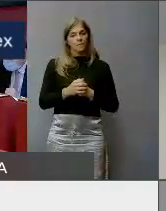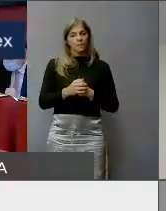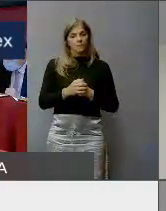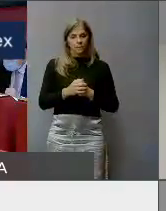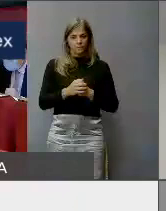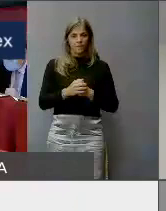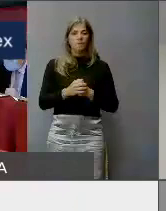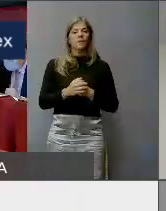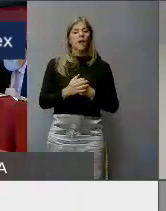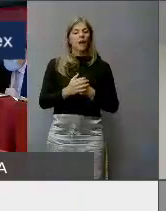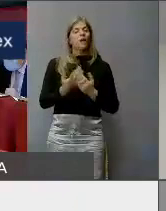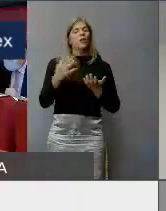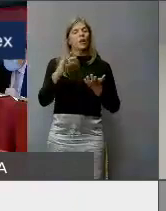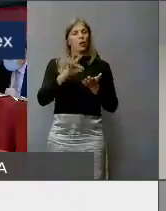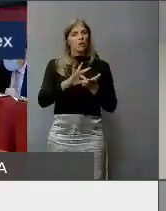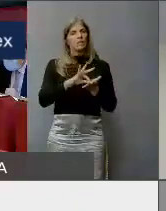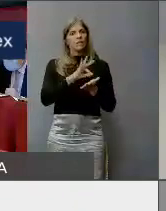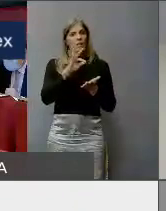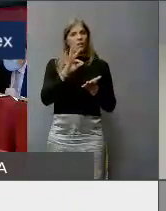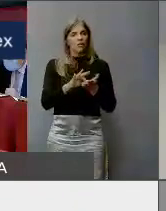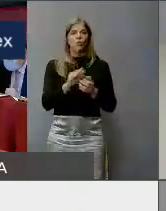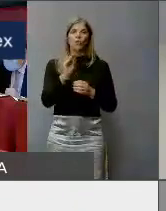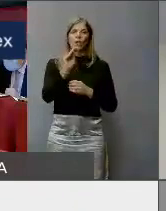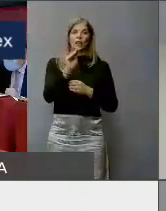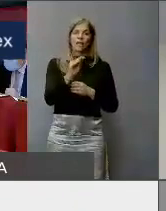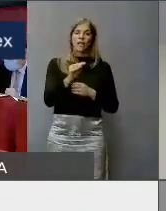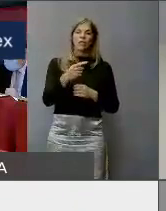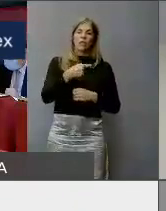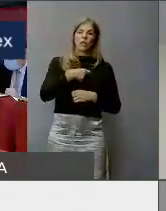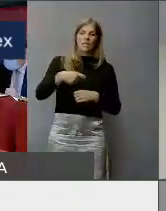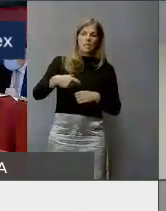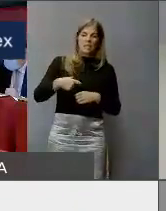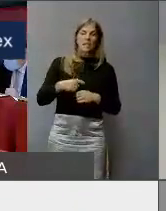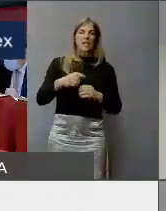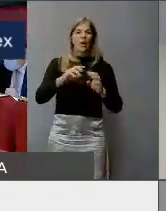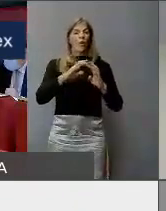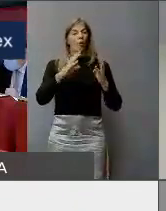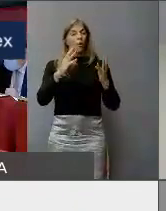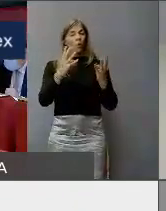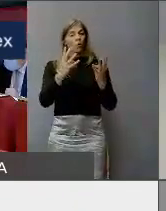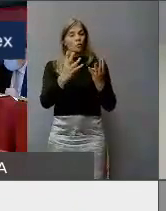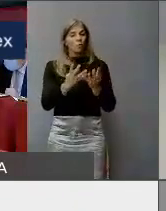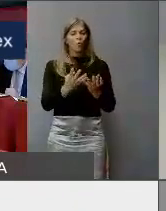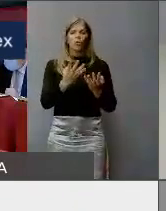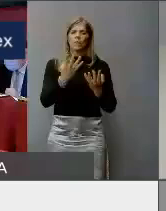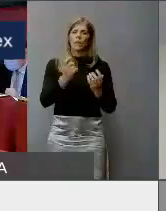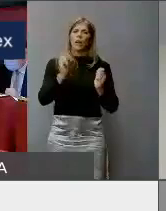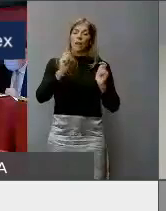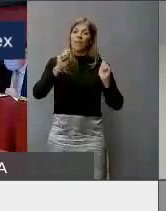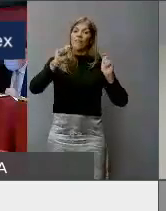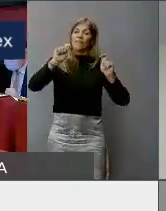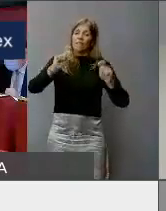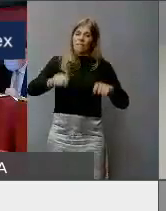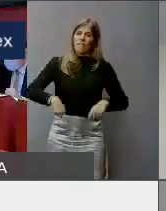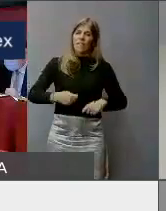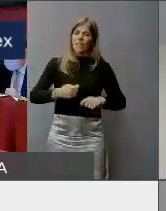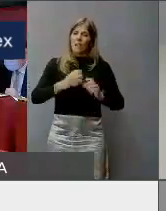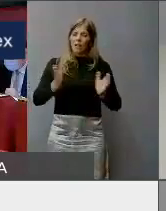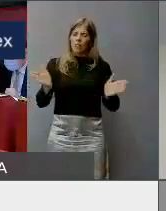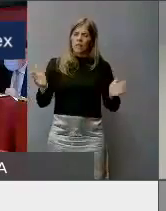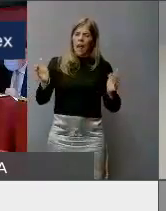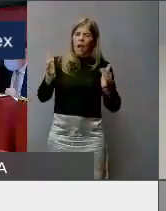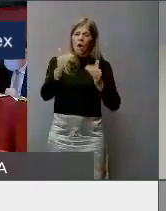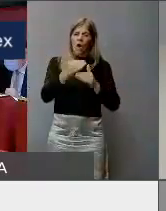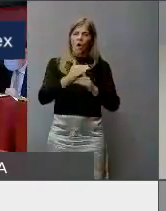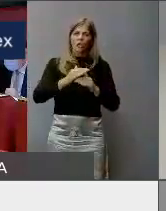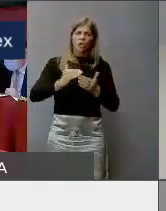questo ordine del giorno si chiede al sindaco alla giunta di avviare l'elaborazione di tutti i dati statistici demografici economici